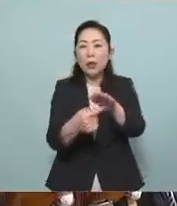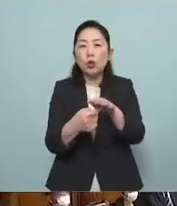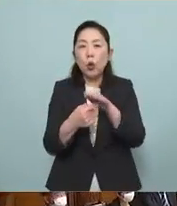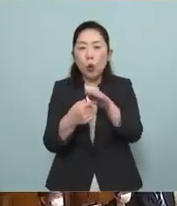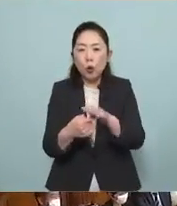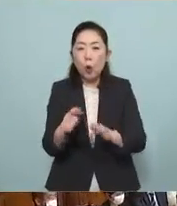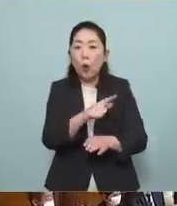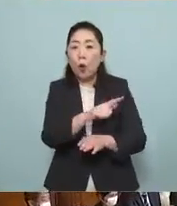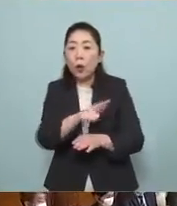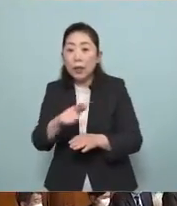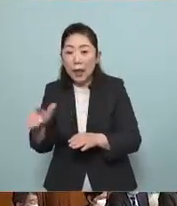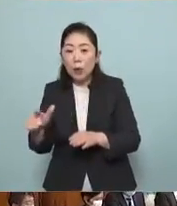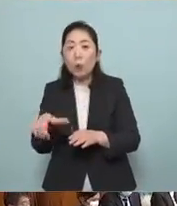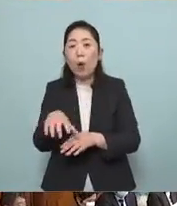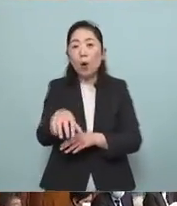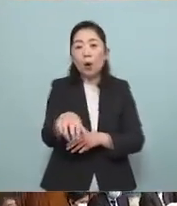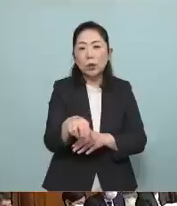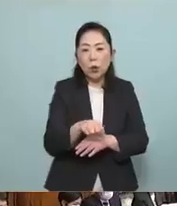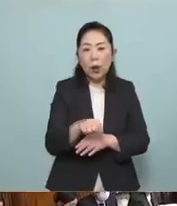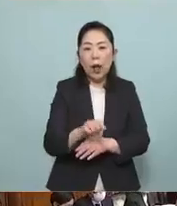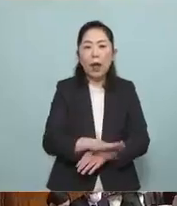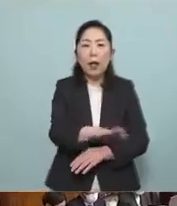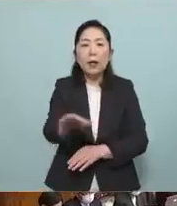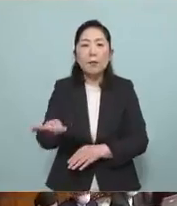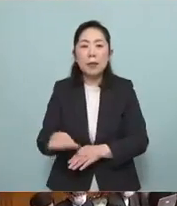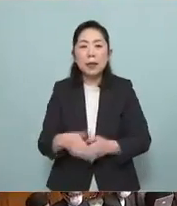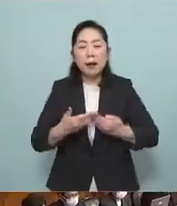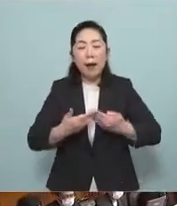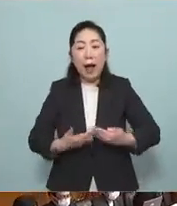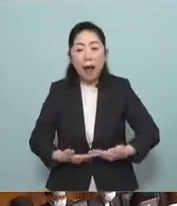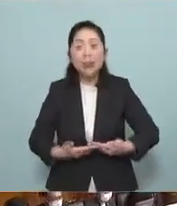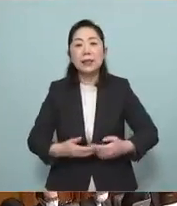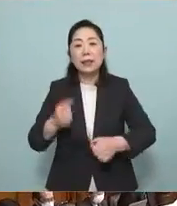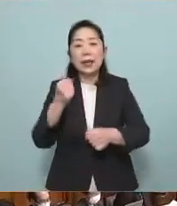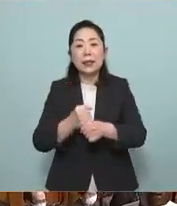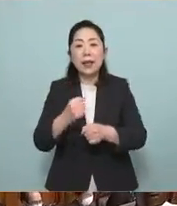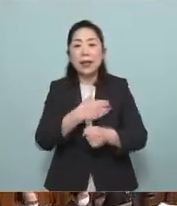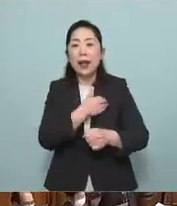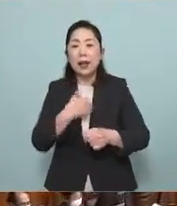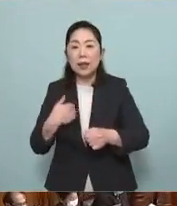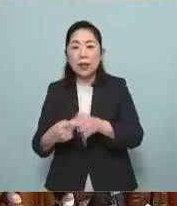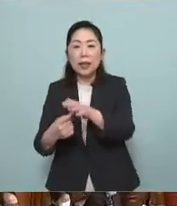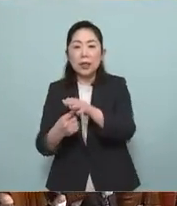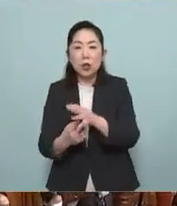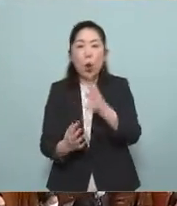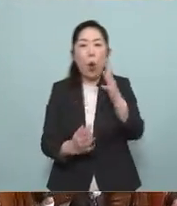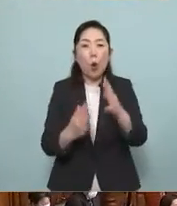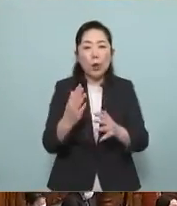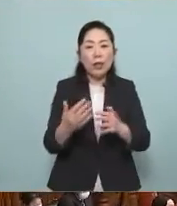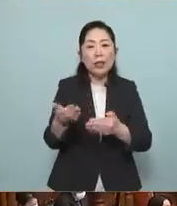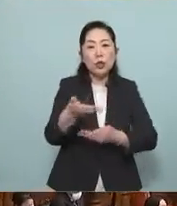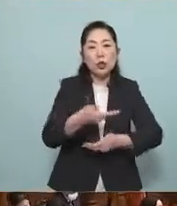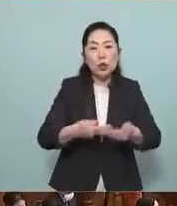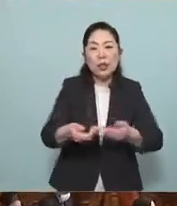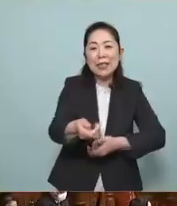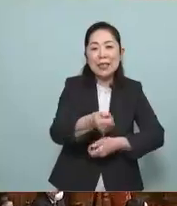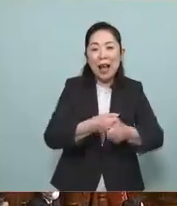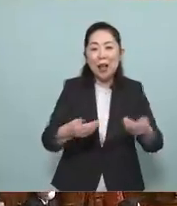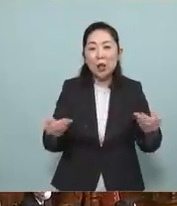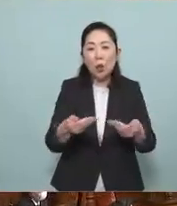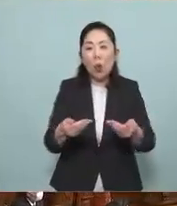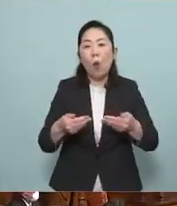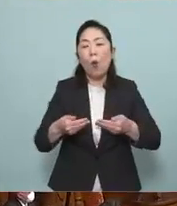農林漁業者が安心して生産できる豊かな農林水産業を構築できるよう取り組み